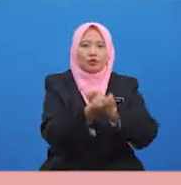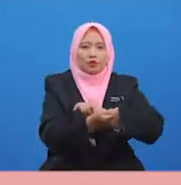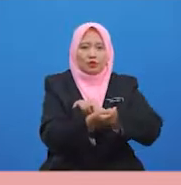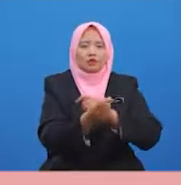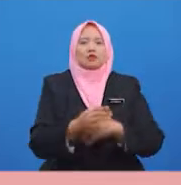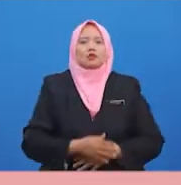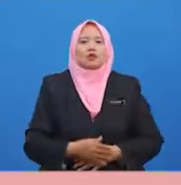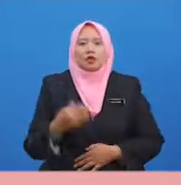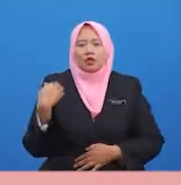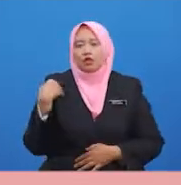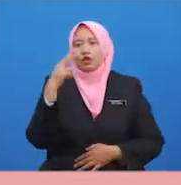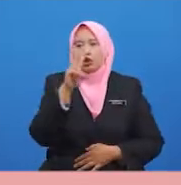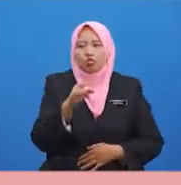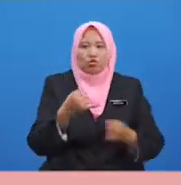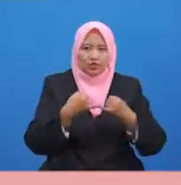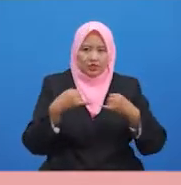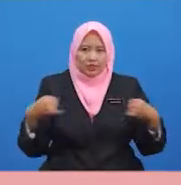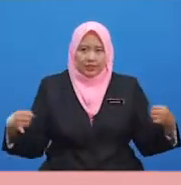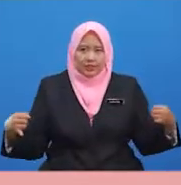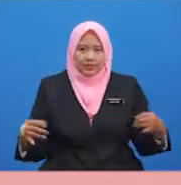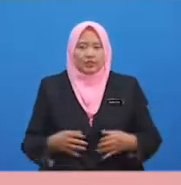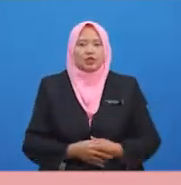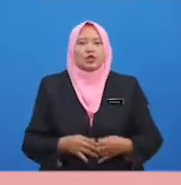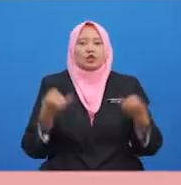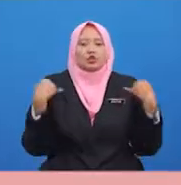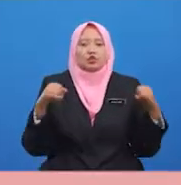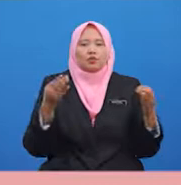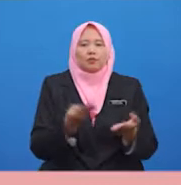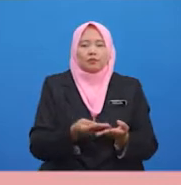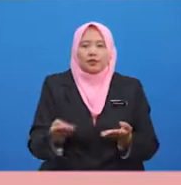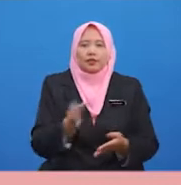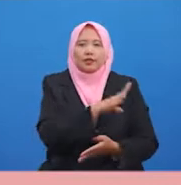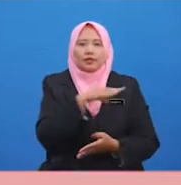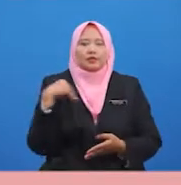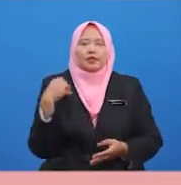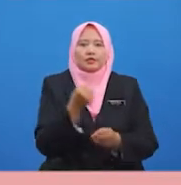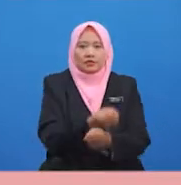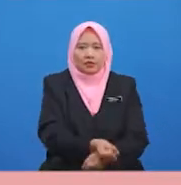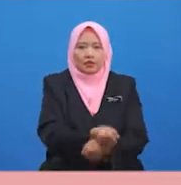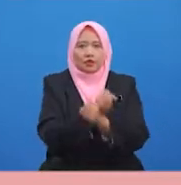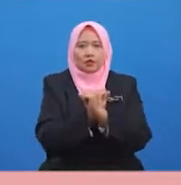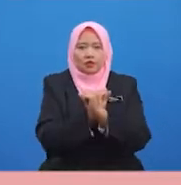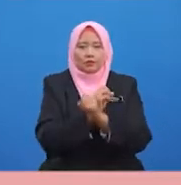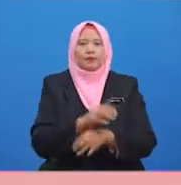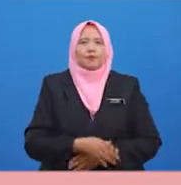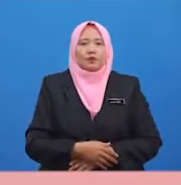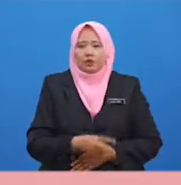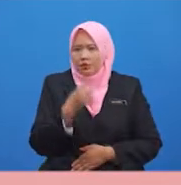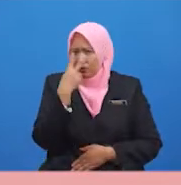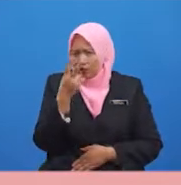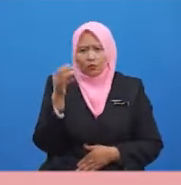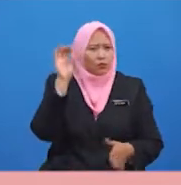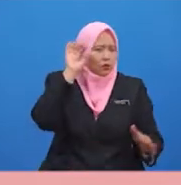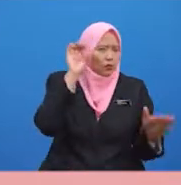Terbahagi kepada dua jenis, iaitu jual-beli dan sewaan. Cuba lihat gambar